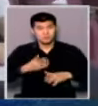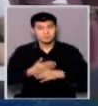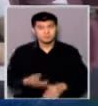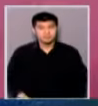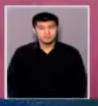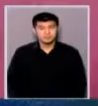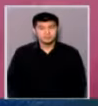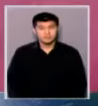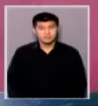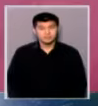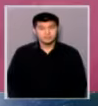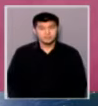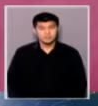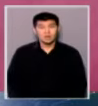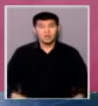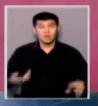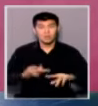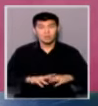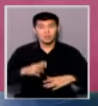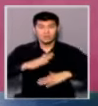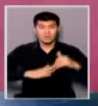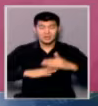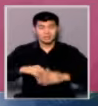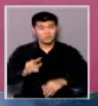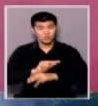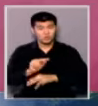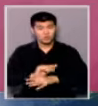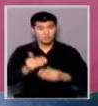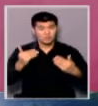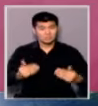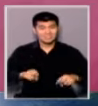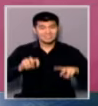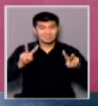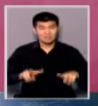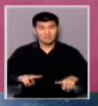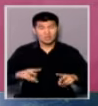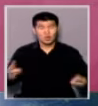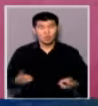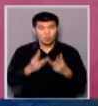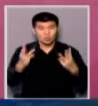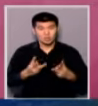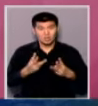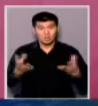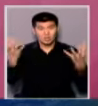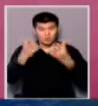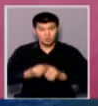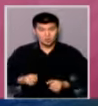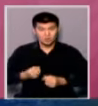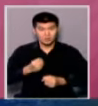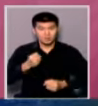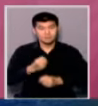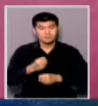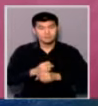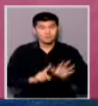қажет. Теориялық сабақтан бөлек практикалық іс жүзінде де қазір арнайы от жағып, өрт сөндіргіш пен алғашқы өрт